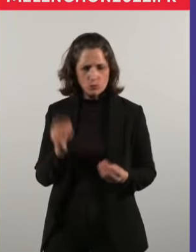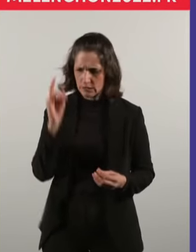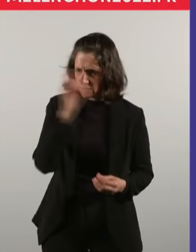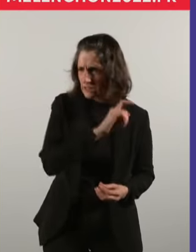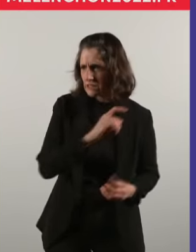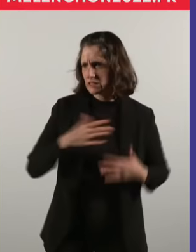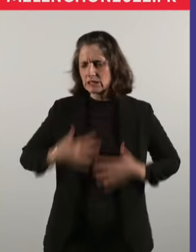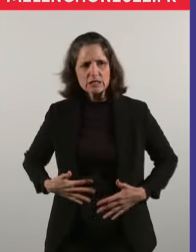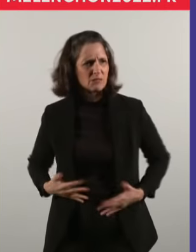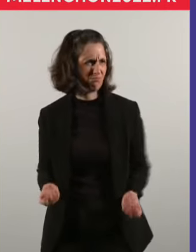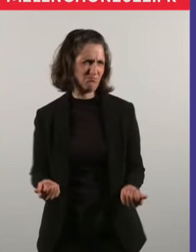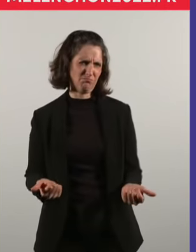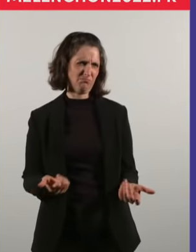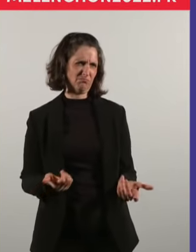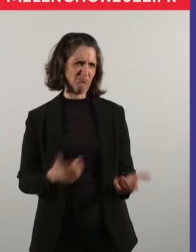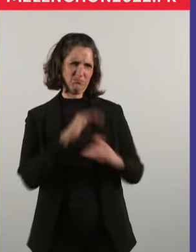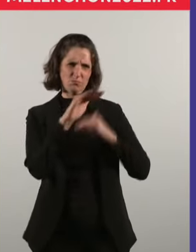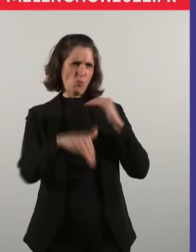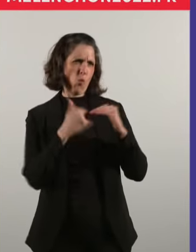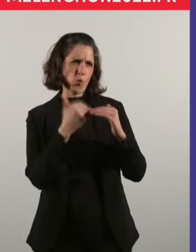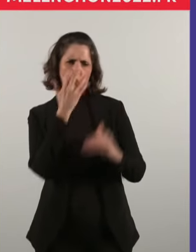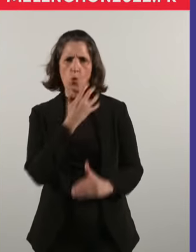brutes!